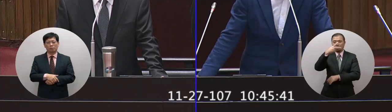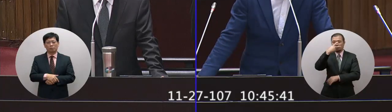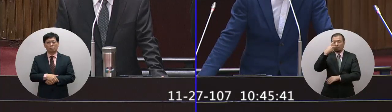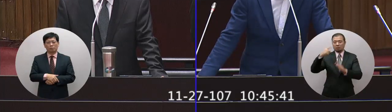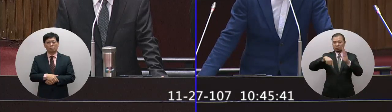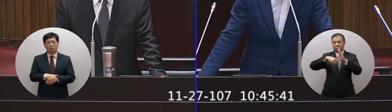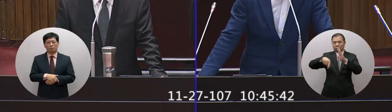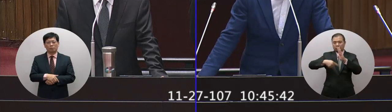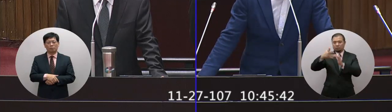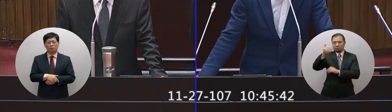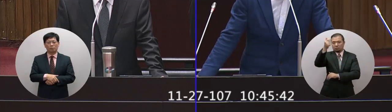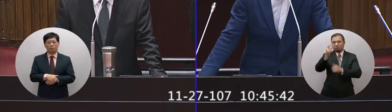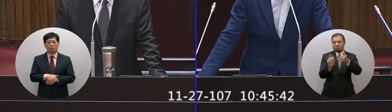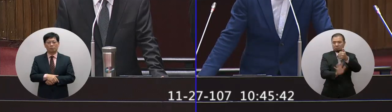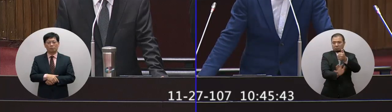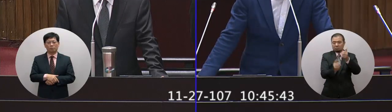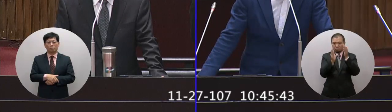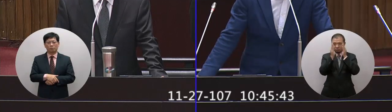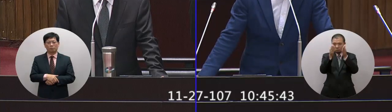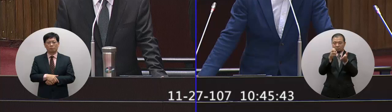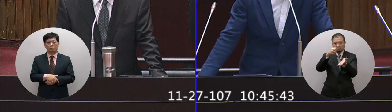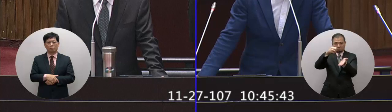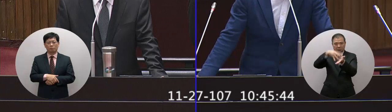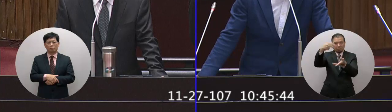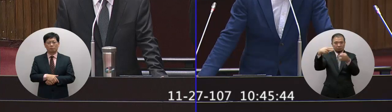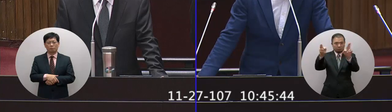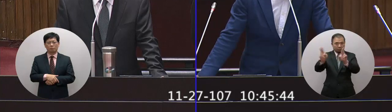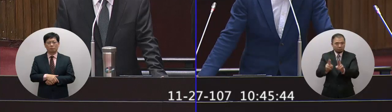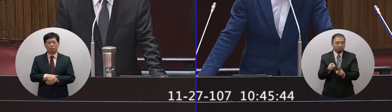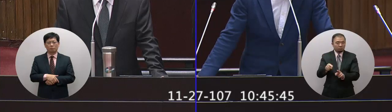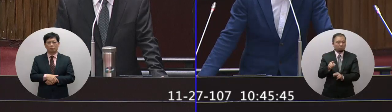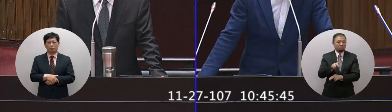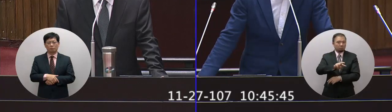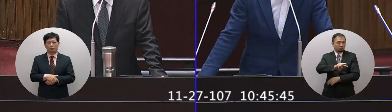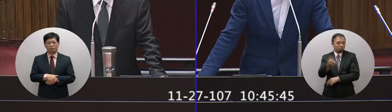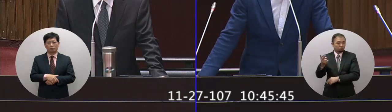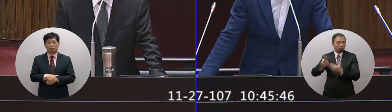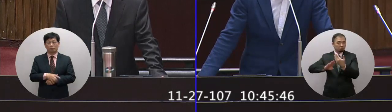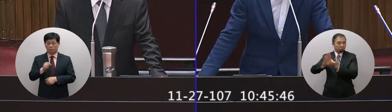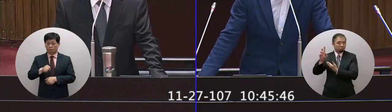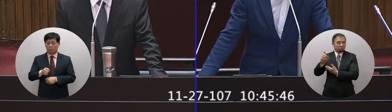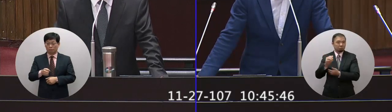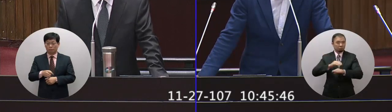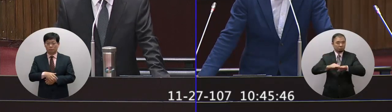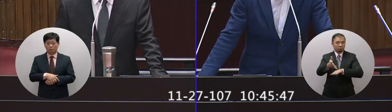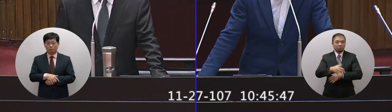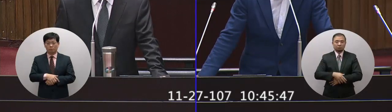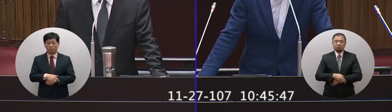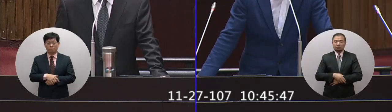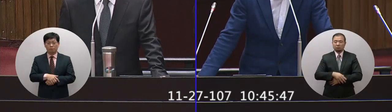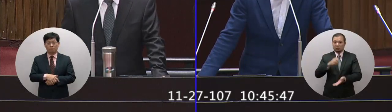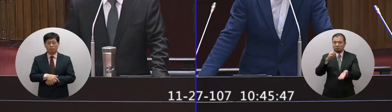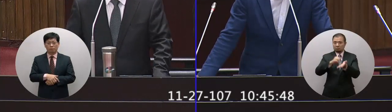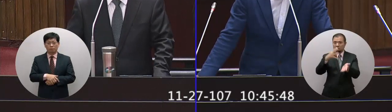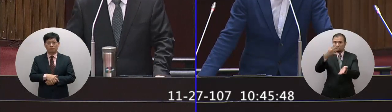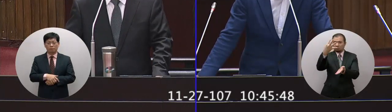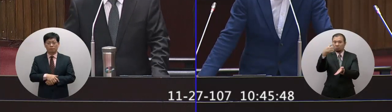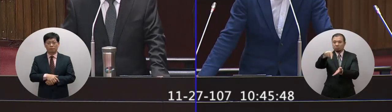长内阁在核电这个事情上面会转弯吗？ 这个是这样的， 而是会重启吗？